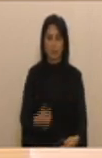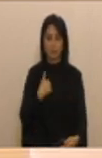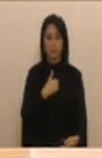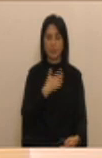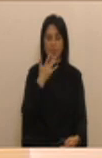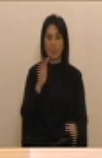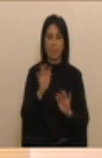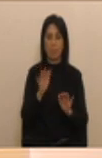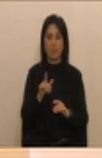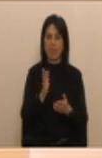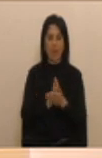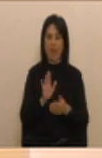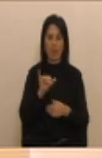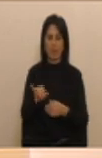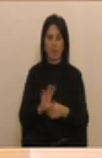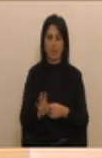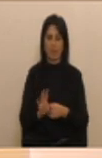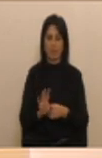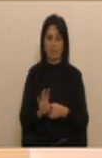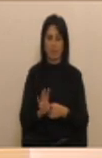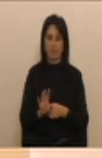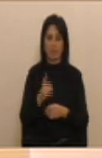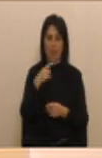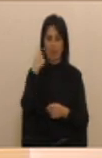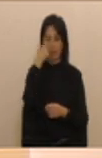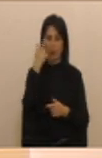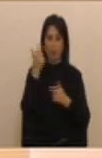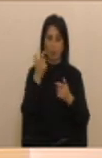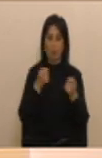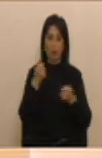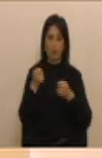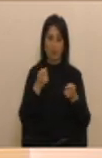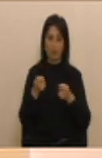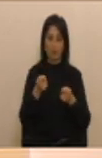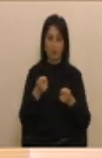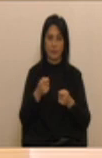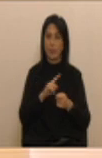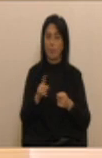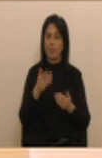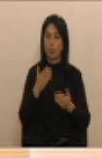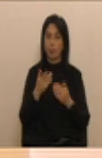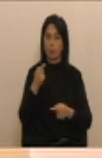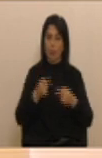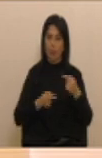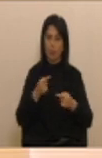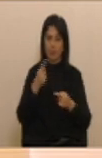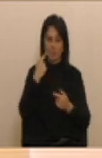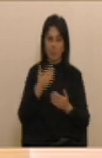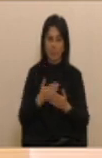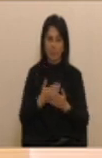რომ ნაციონალურ მოძრაობას არ ყავდეს ერთპიროვნული მართველი. რადგან თუ ებძვი რაღაც